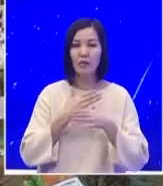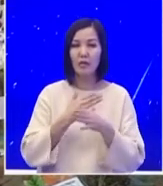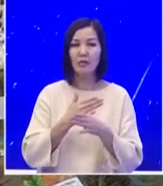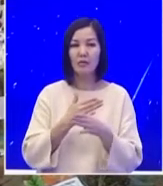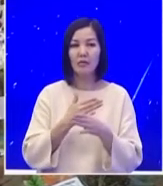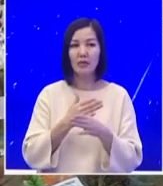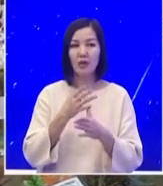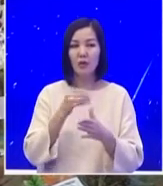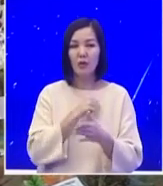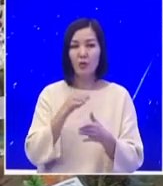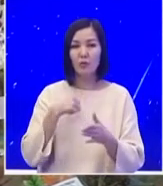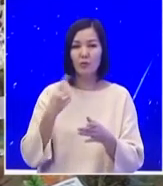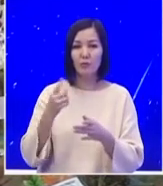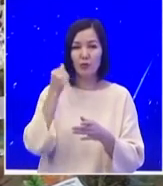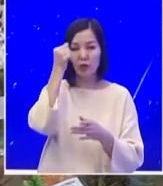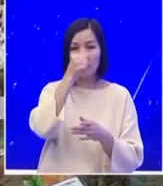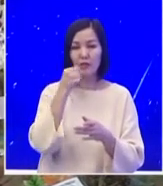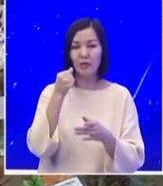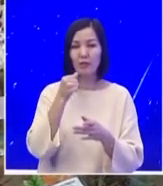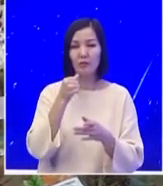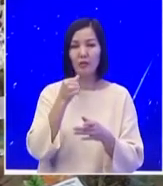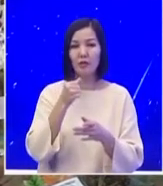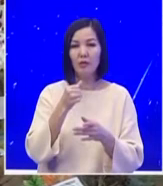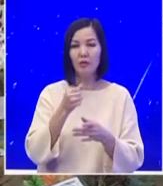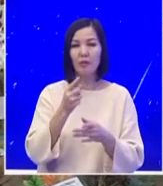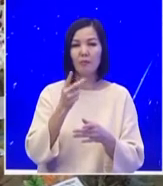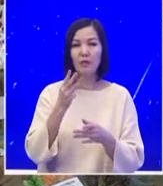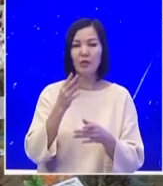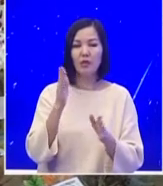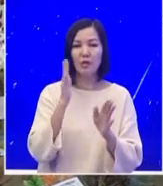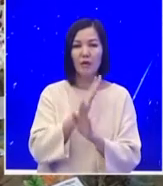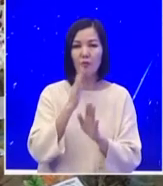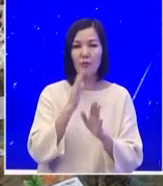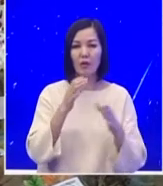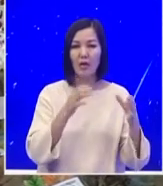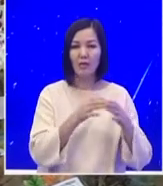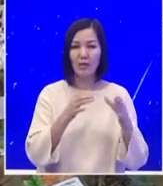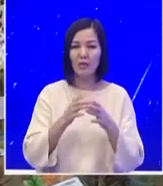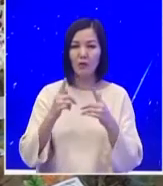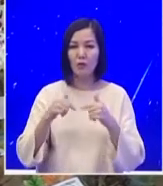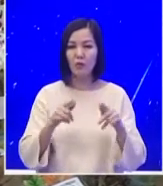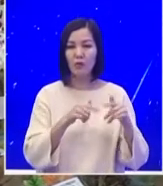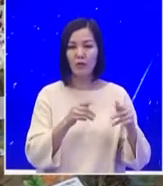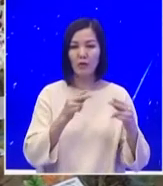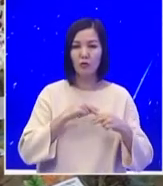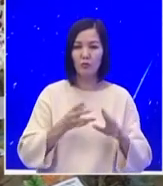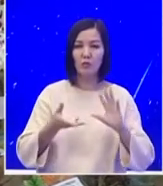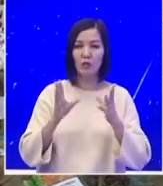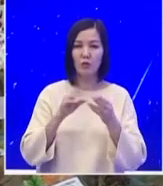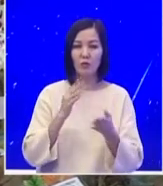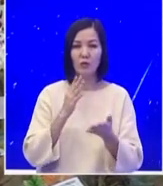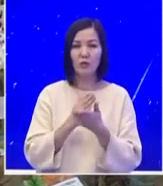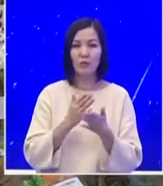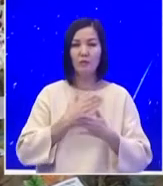осында өзіміз бір жыл ғана еңбек жұмыс емес, бұл жерде экологиялық отрядтар, ұйымдардың да жұмыстары көрініс тапты. Себебі